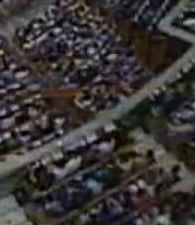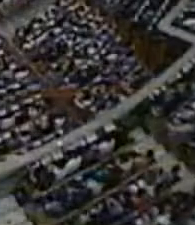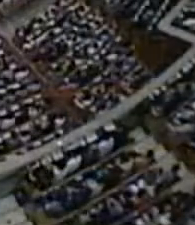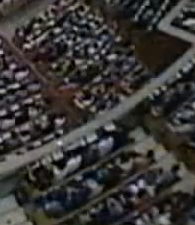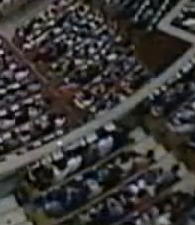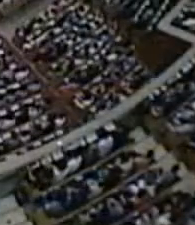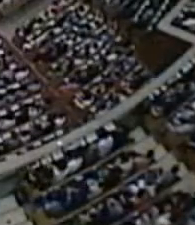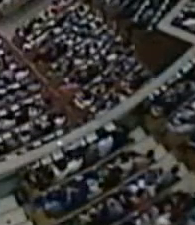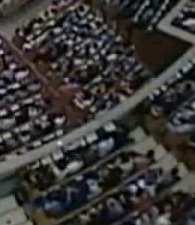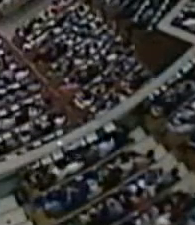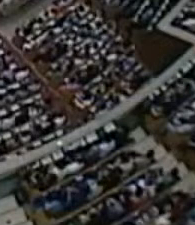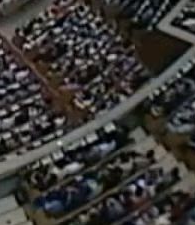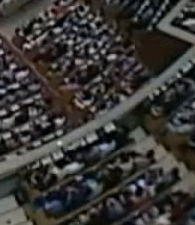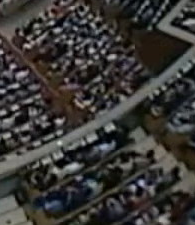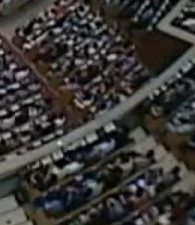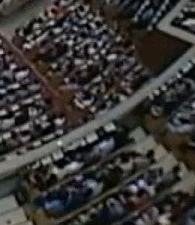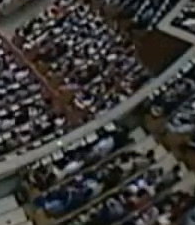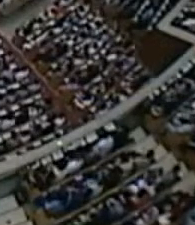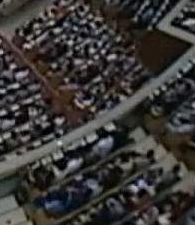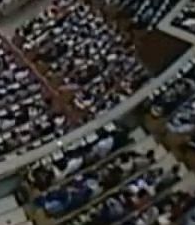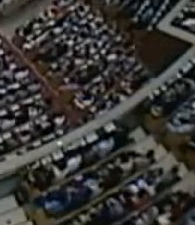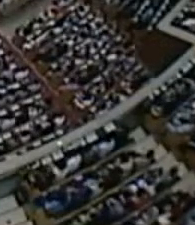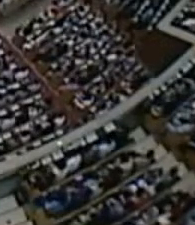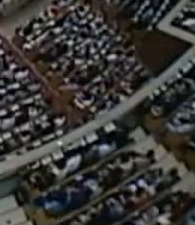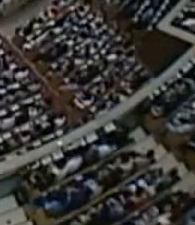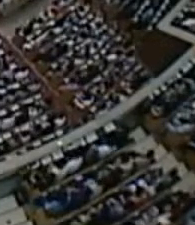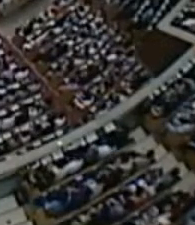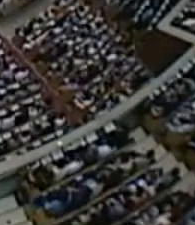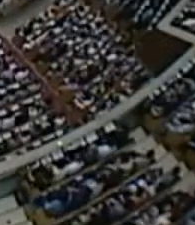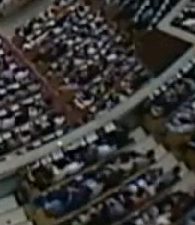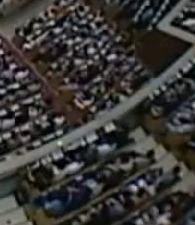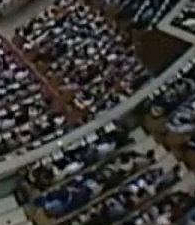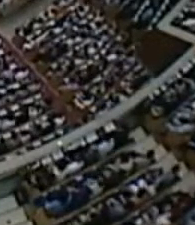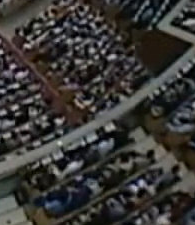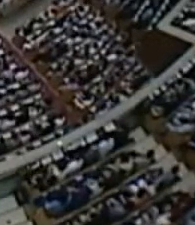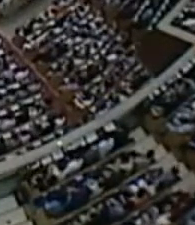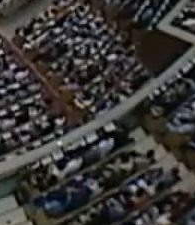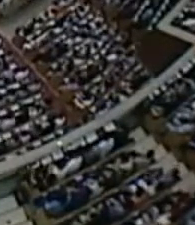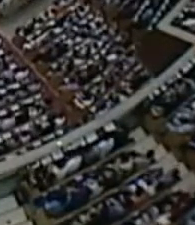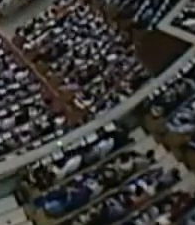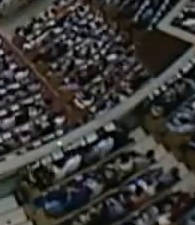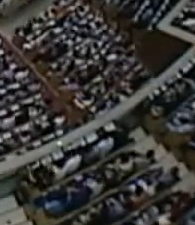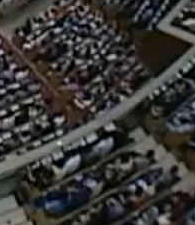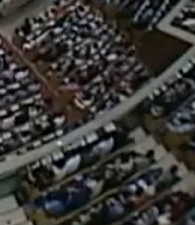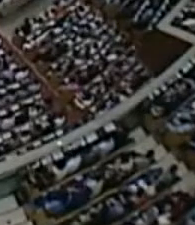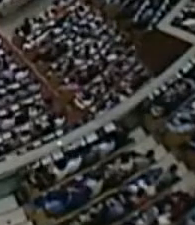문제, 사업의 문제, 질병의 문제, 구역의 문제, 구호의 문제, 대한민국 문제 다 주 앞에 맡깁니다.